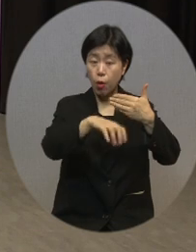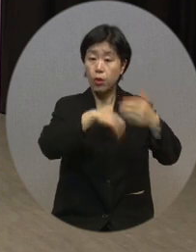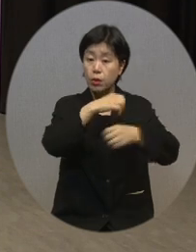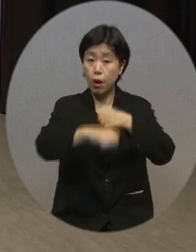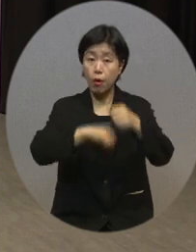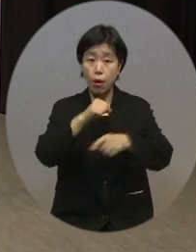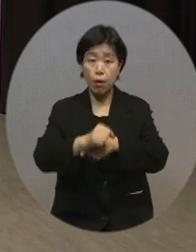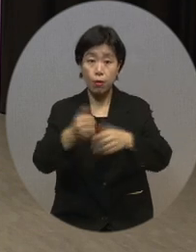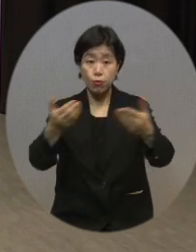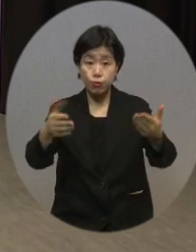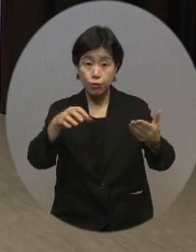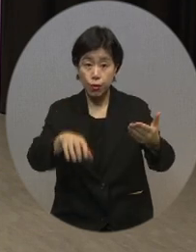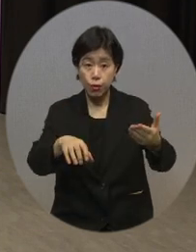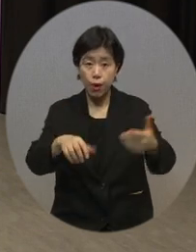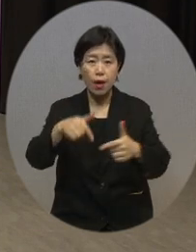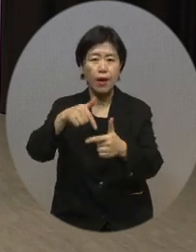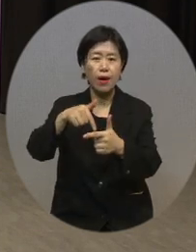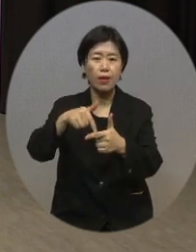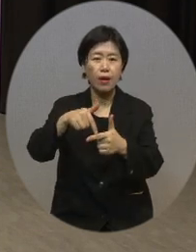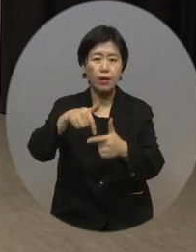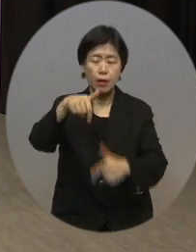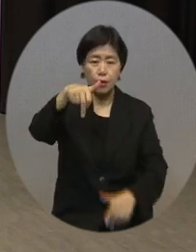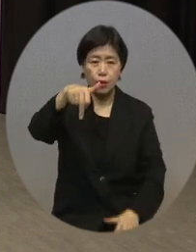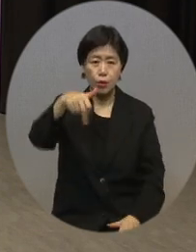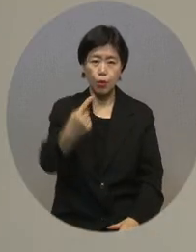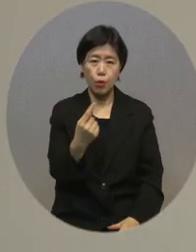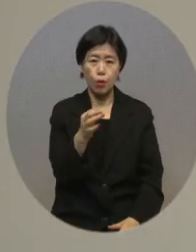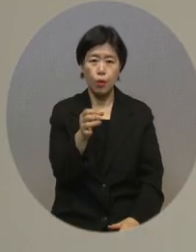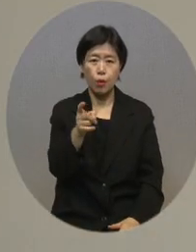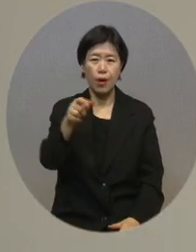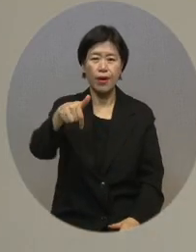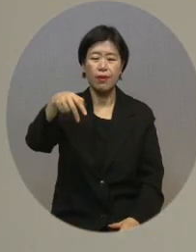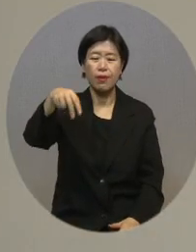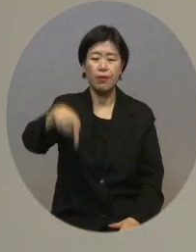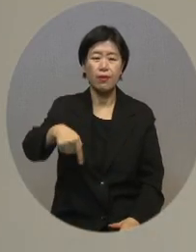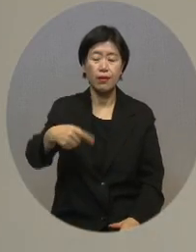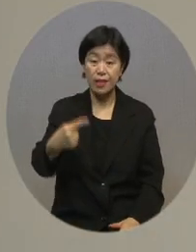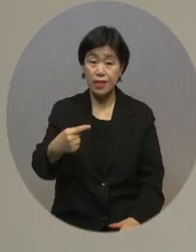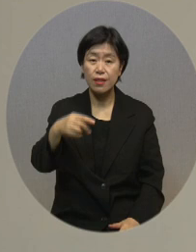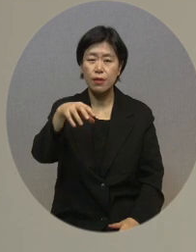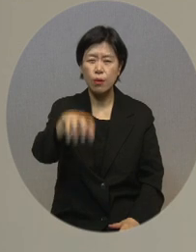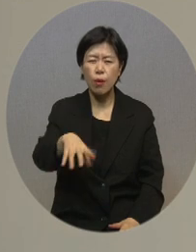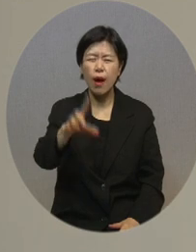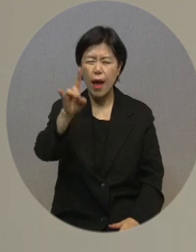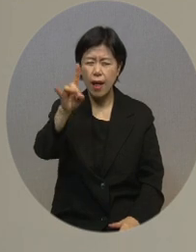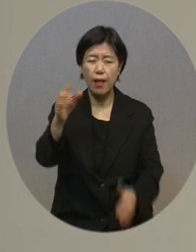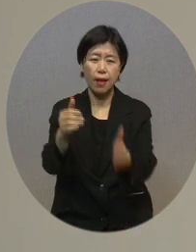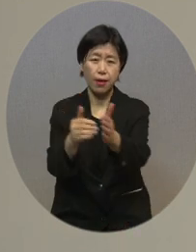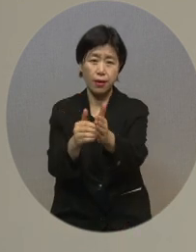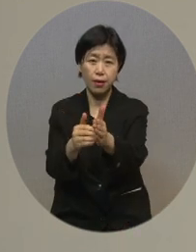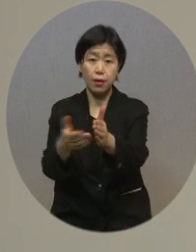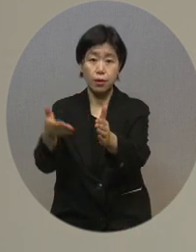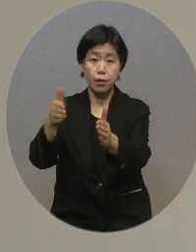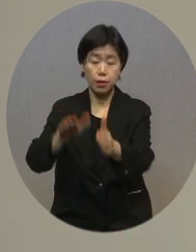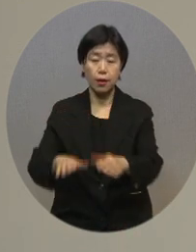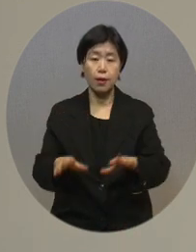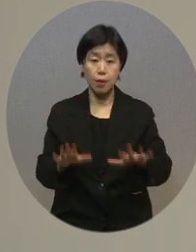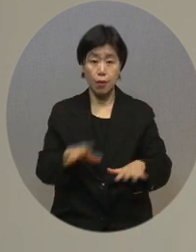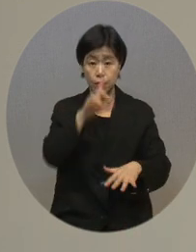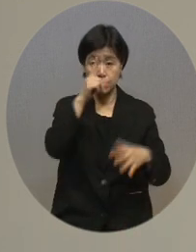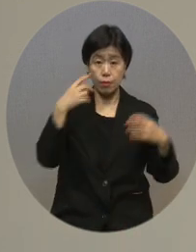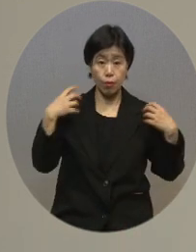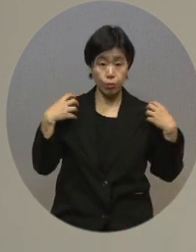한번 강남에 가면은 눈에 띄는 곳이 맞습니다. 거기만 유일하게 있었는데 이번에